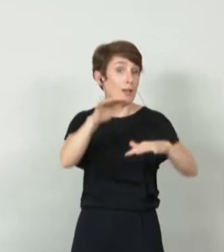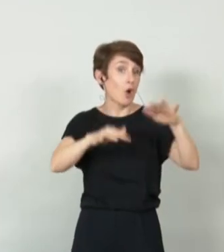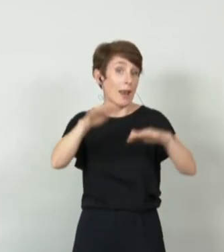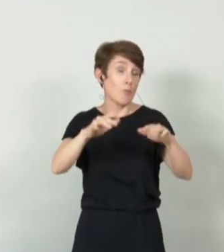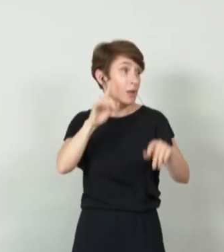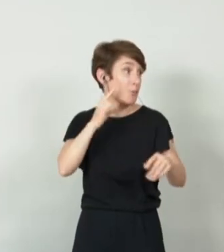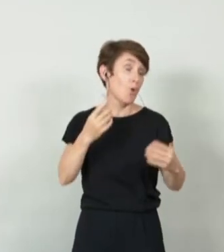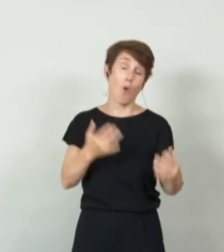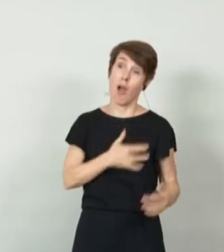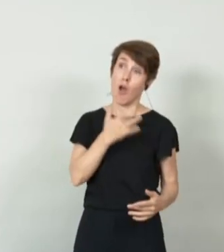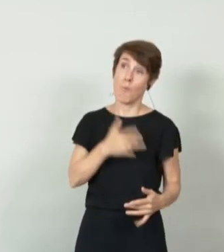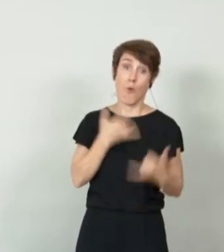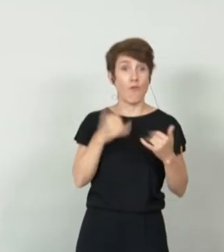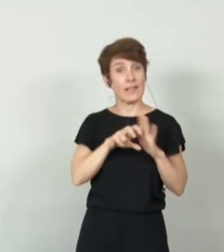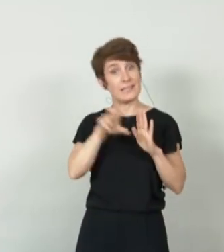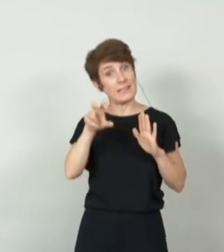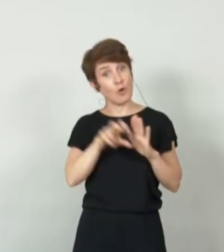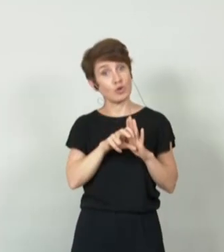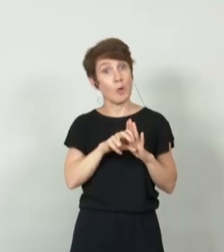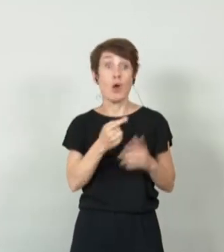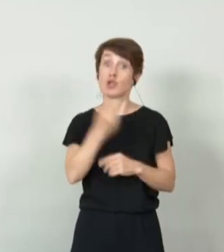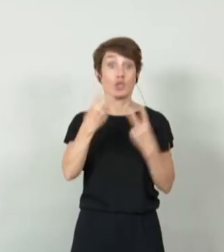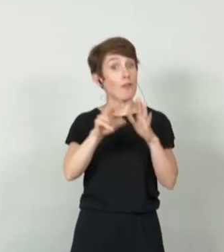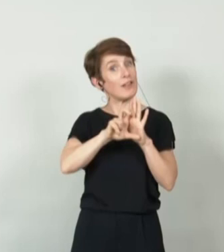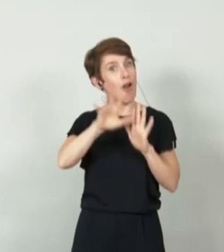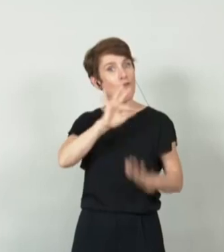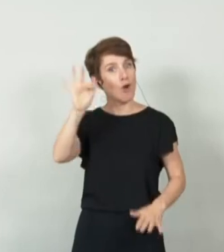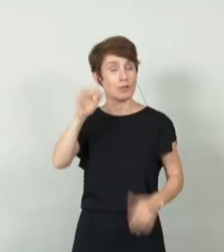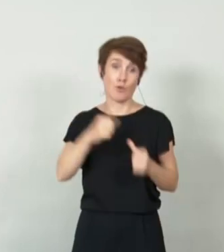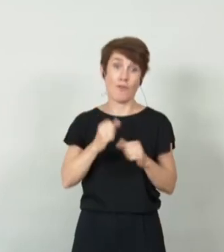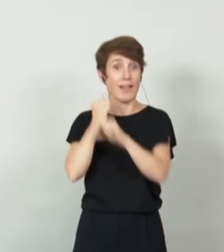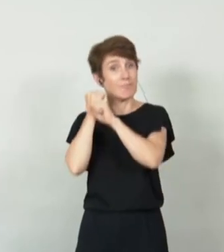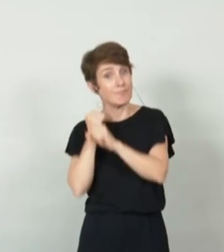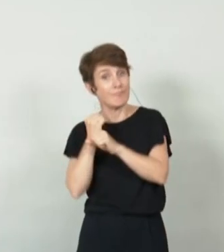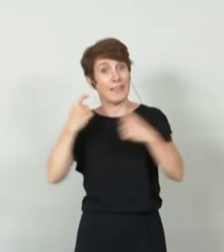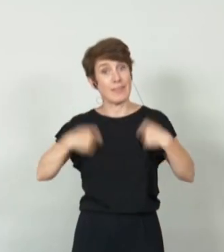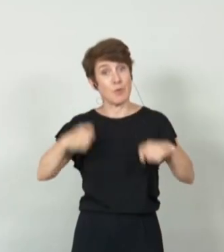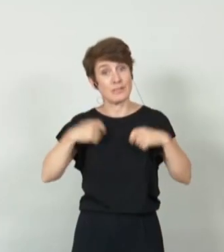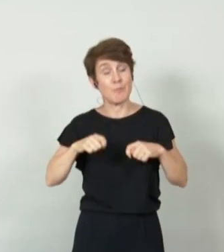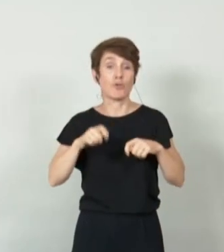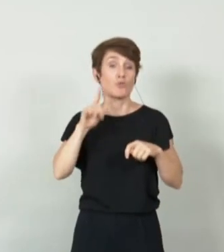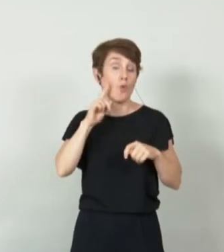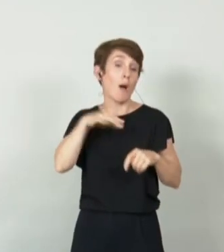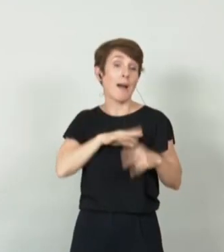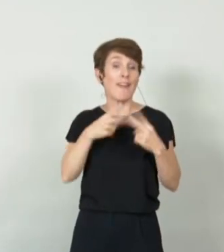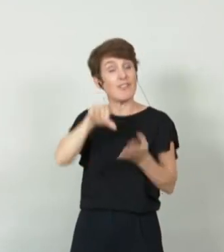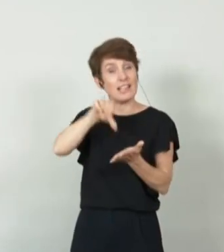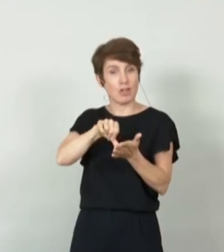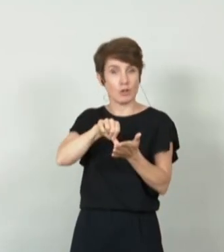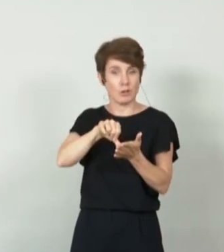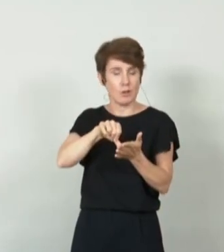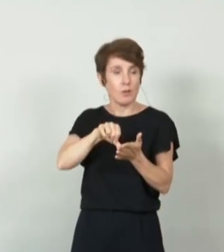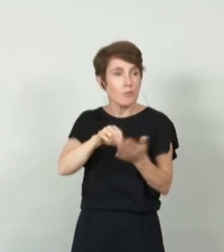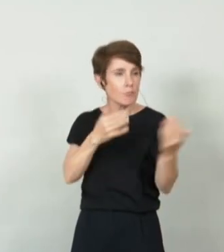malheureux à Grenoble particulièrement en France vous subissez les charges centralité et il se trouve que ce ratio est inférieur de 70 euros